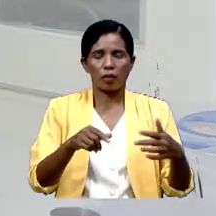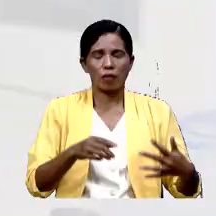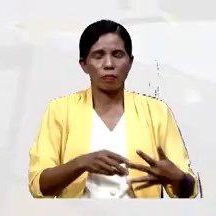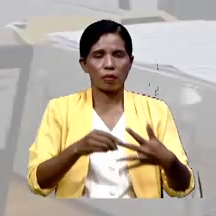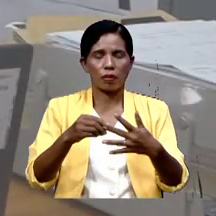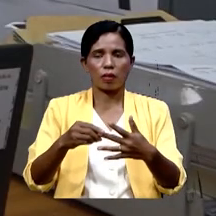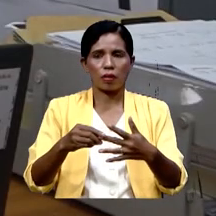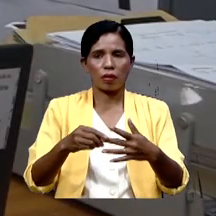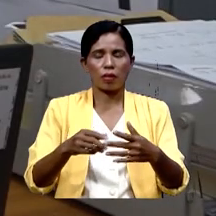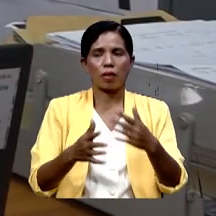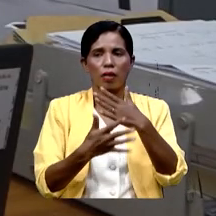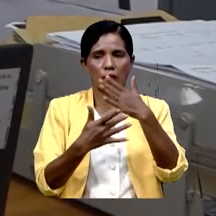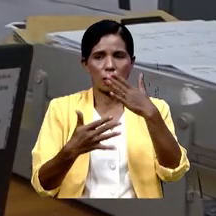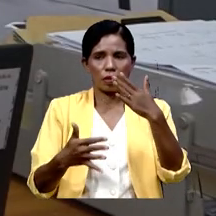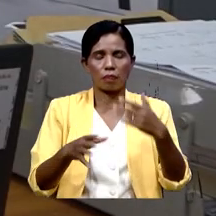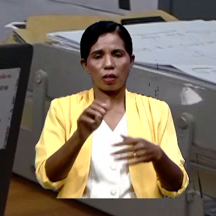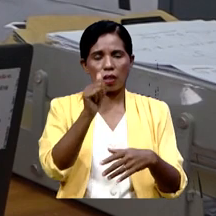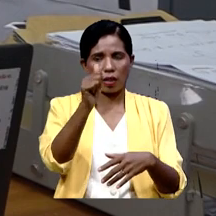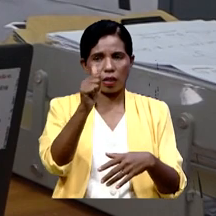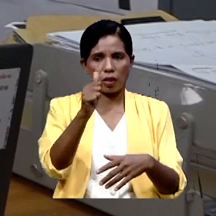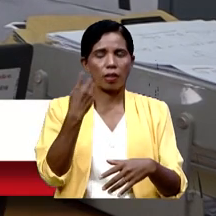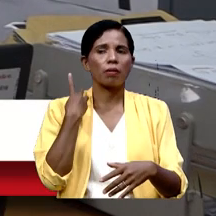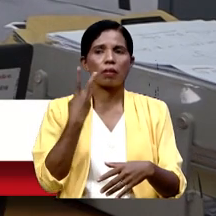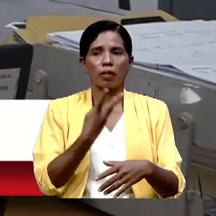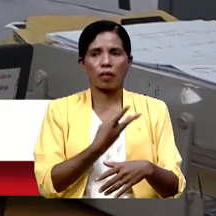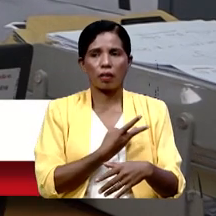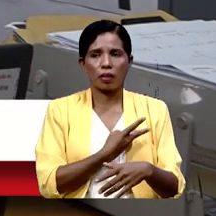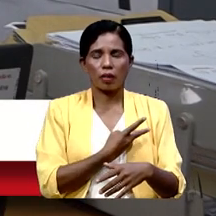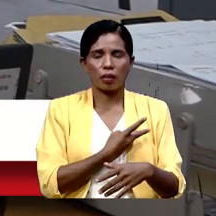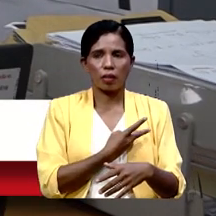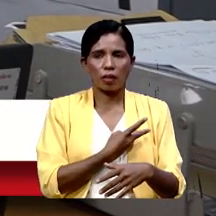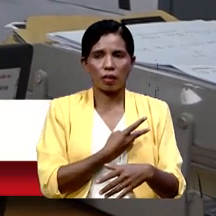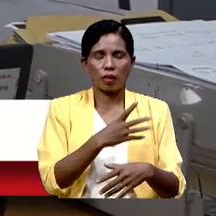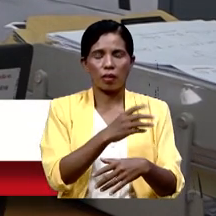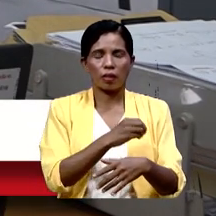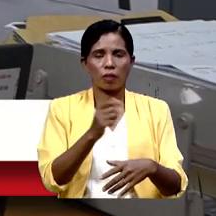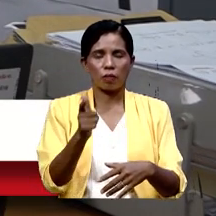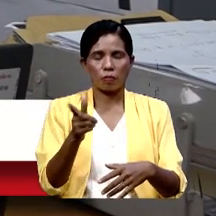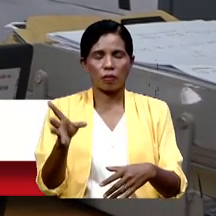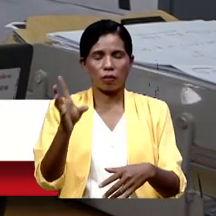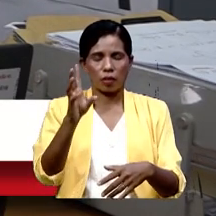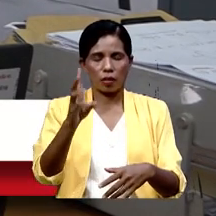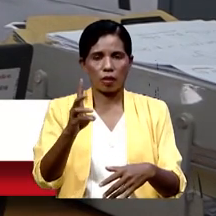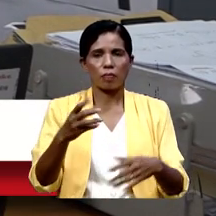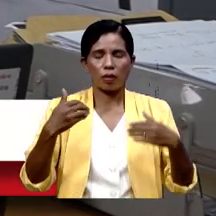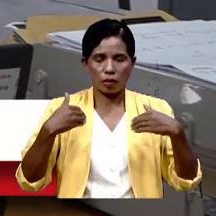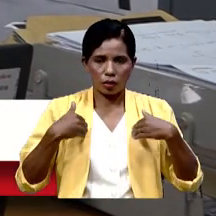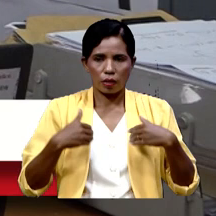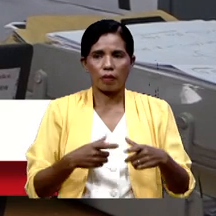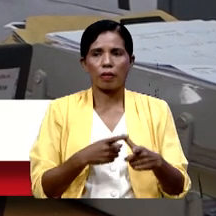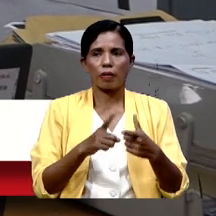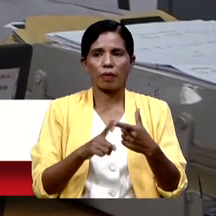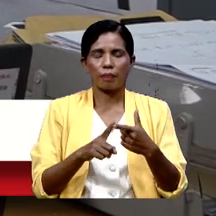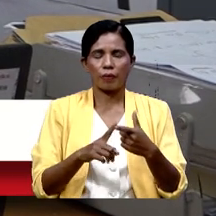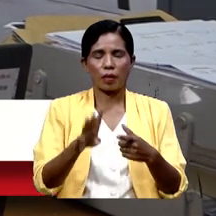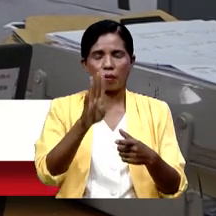nara ane maka ita ia kes 26 pakotes ne kata de yang disponível los. Nomos B